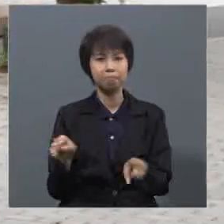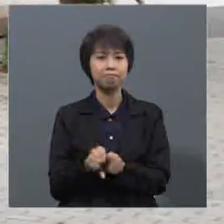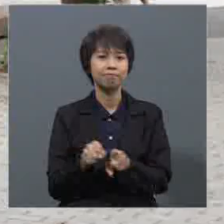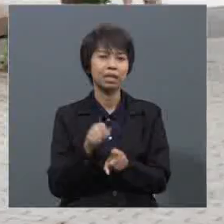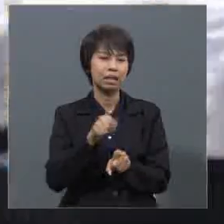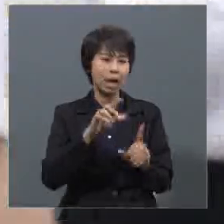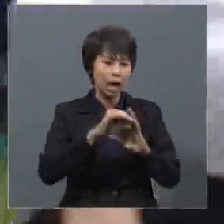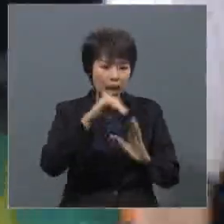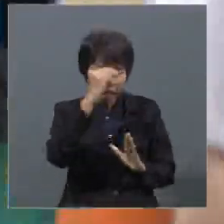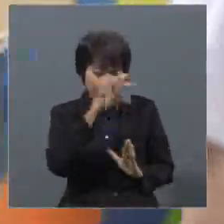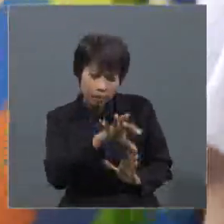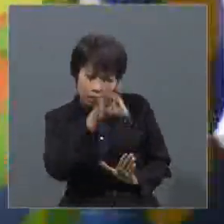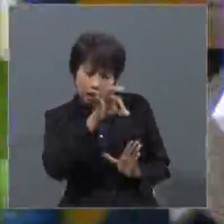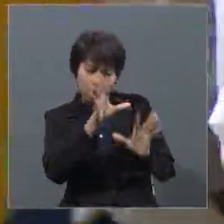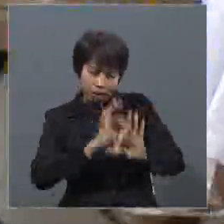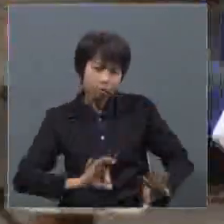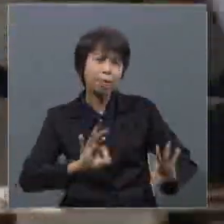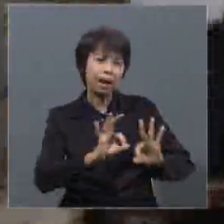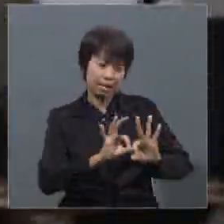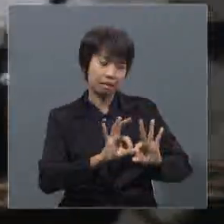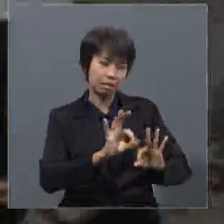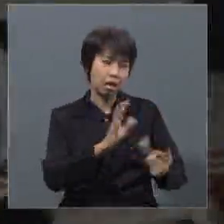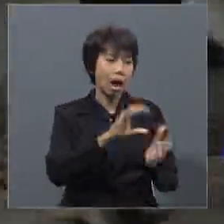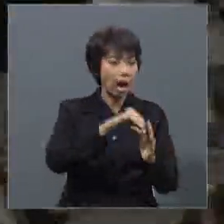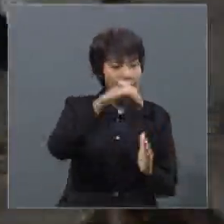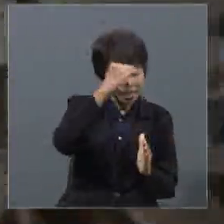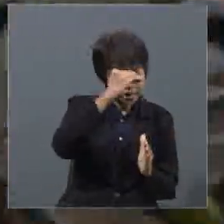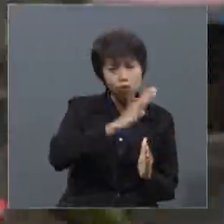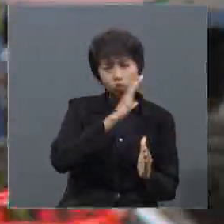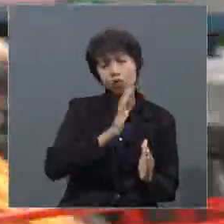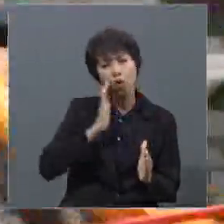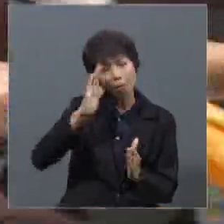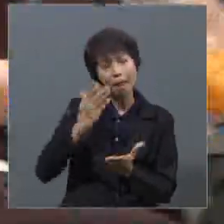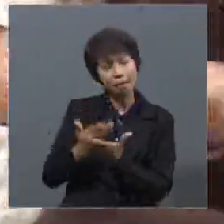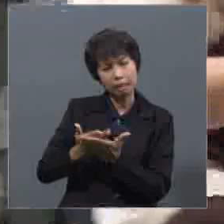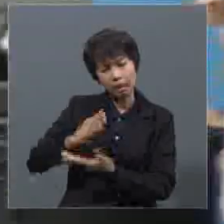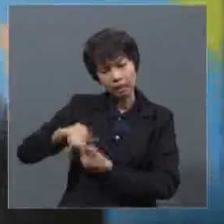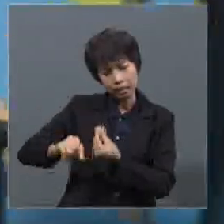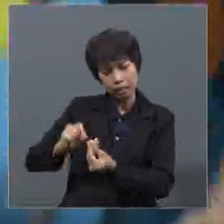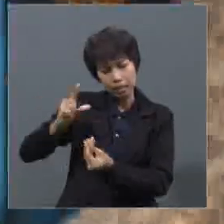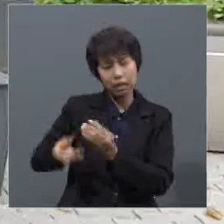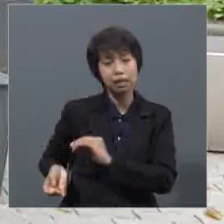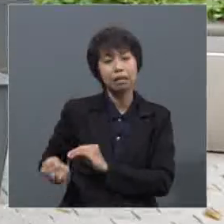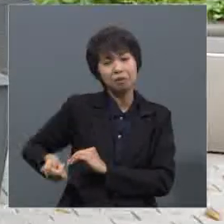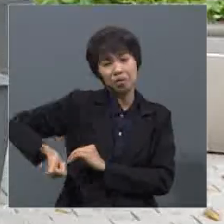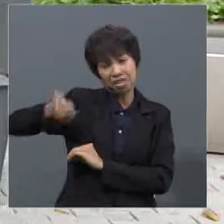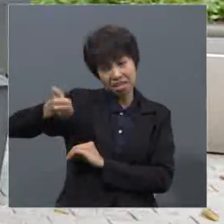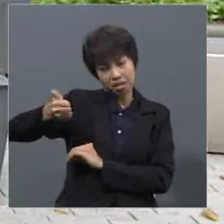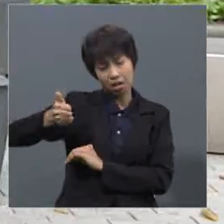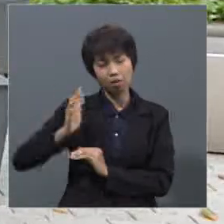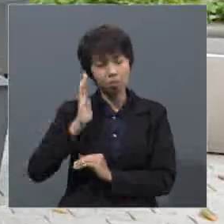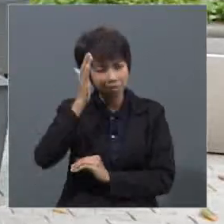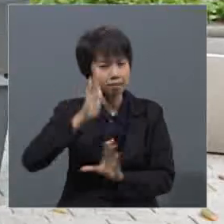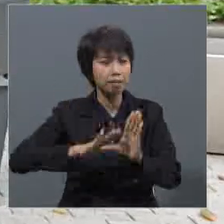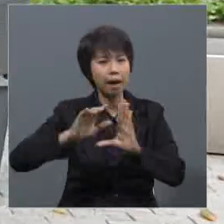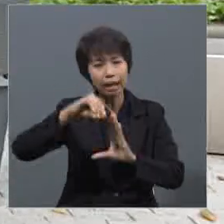เฉพาะวิชาที่จำเป็นเท่านั้นแล้วเดี๋ยวไว้่าสถานการณ์เศรษฐกิจดีขึ้นค่อยให้เรียนเสริมทักษะเพิ่มเติมทีหลังนะฮะนอกจากนี้